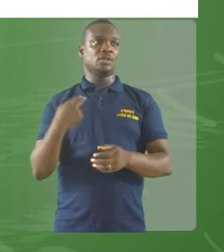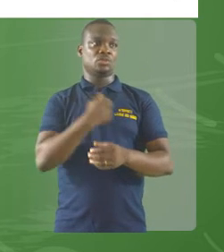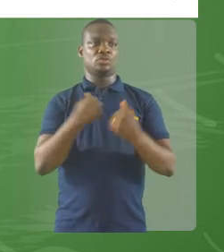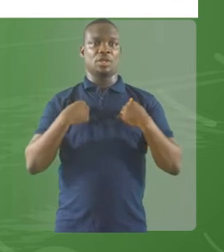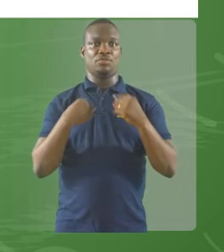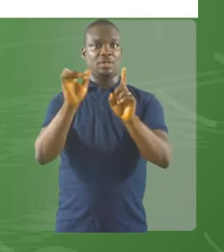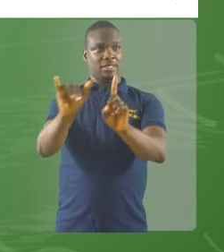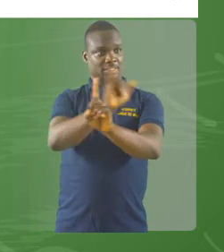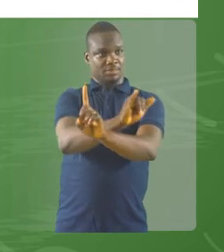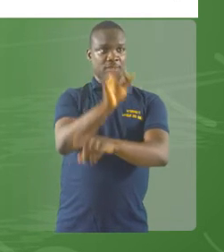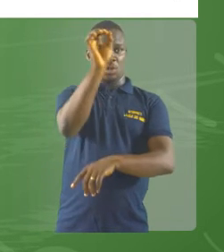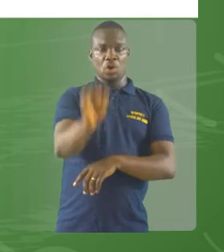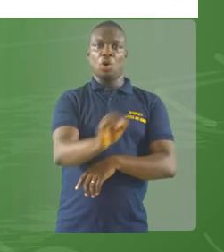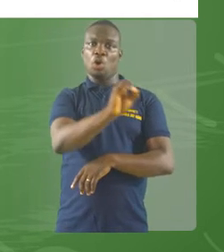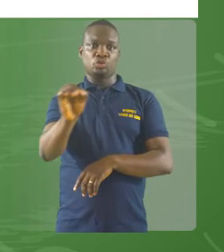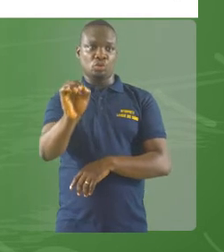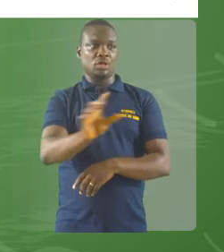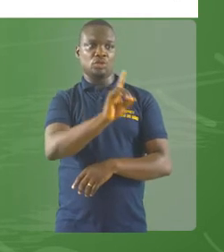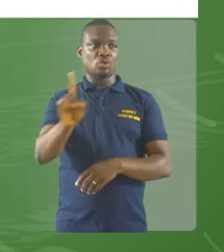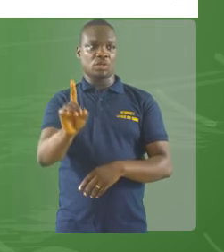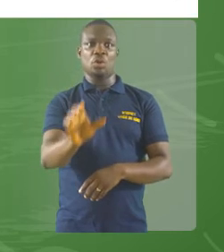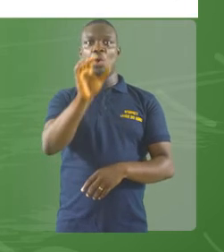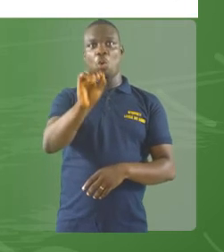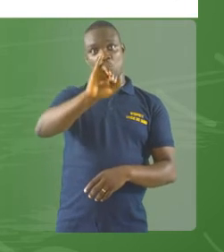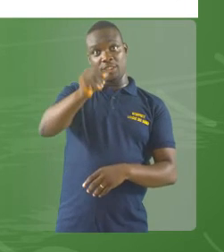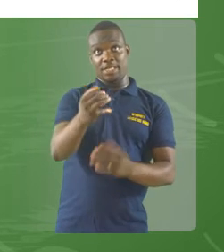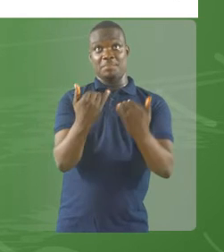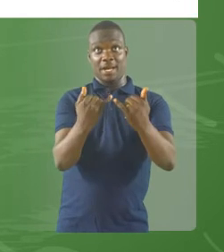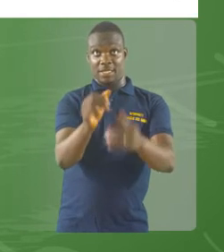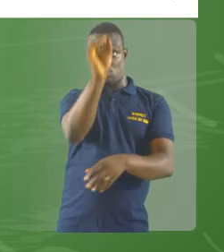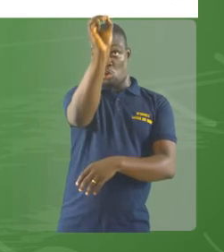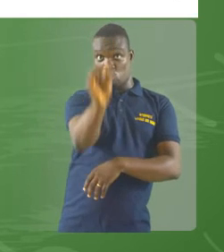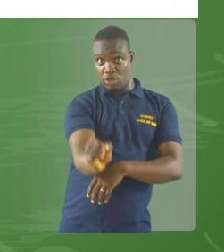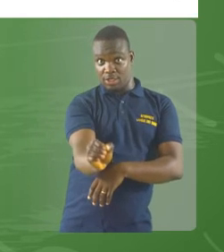symétrie orthogonale d'axe OJ, c'est-à-dire l'axe des ordonnées cette fois-ci.